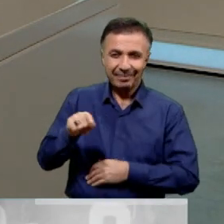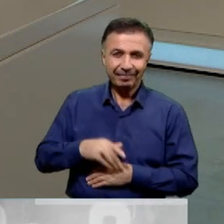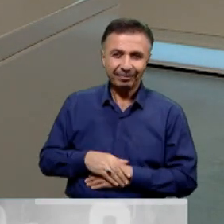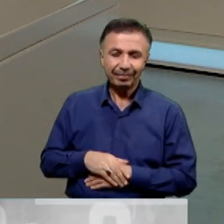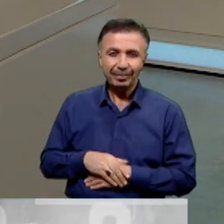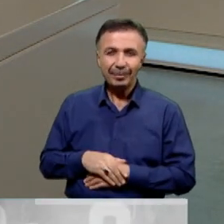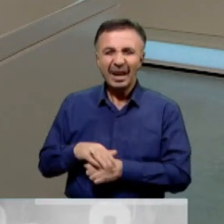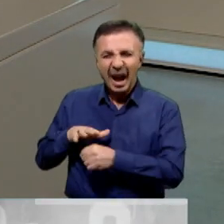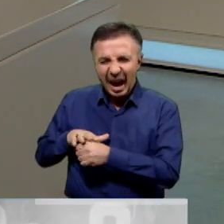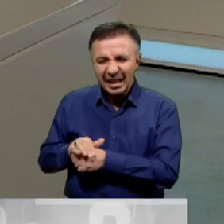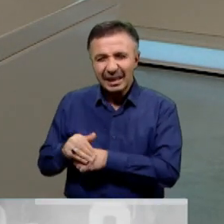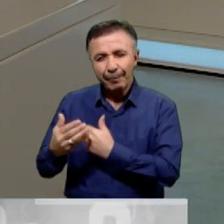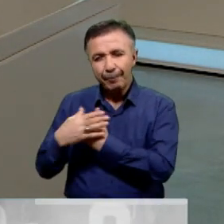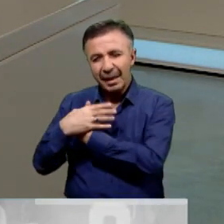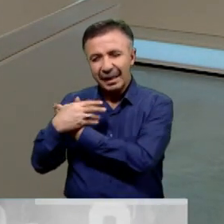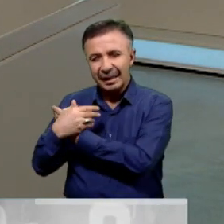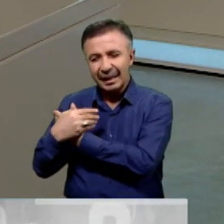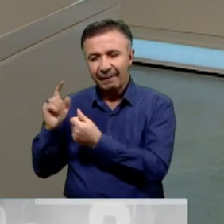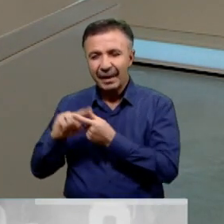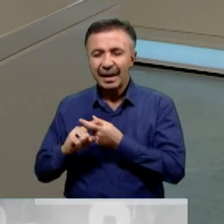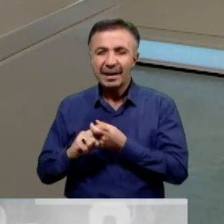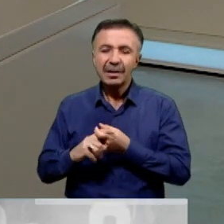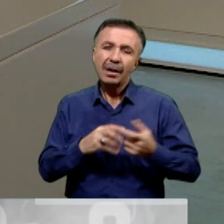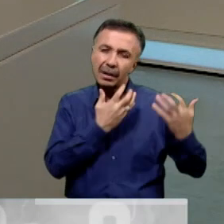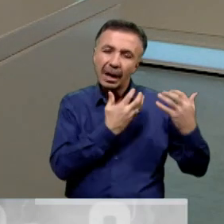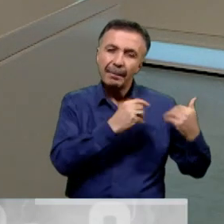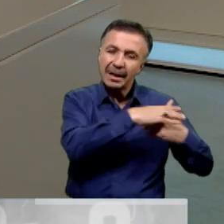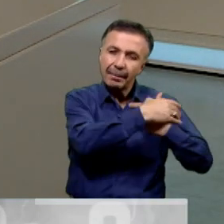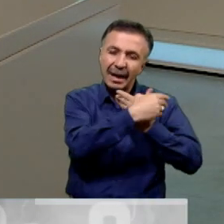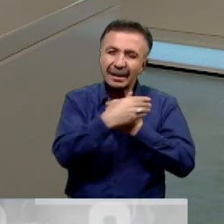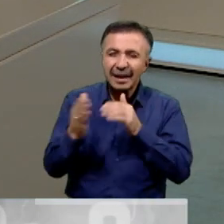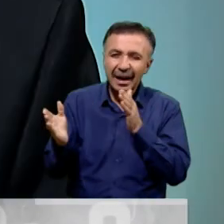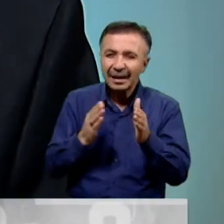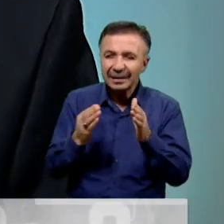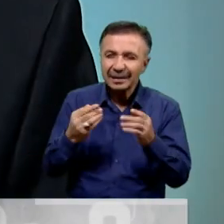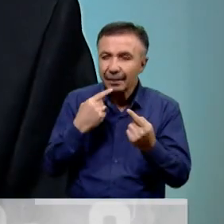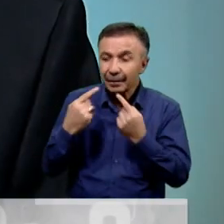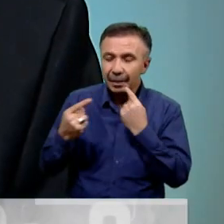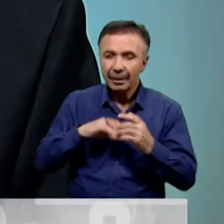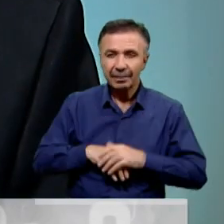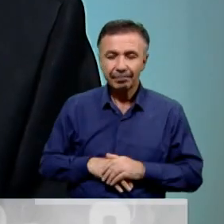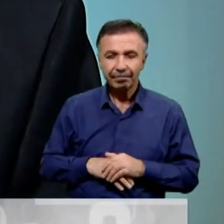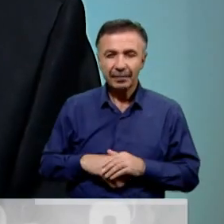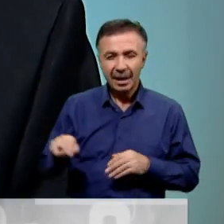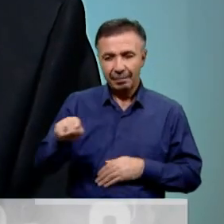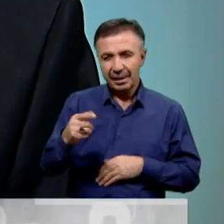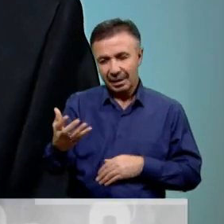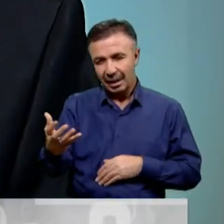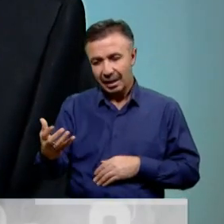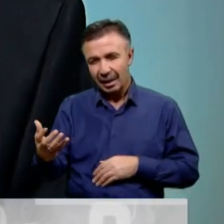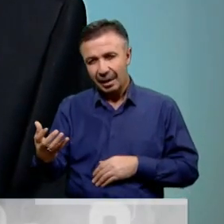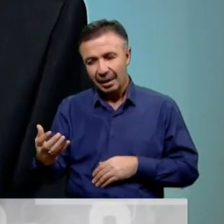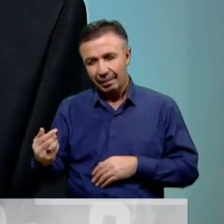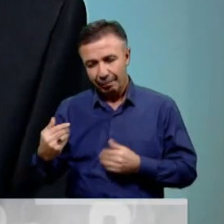azap melekleri ve rahmet melekleri arasında bir konuşma var. Biz alacağız, siz alacaksınız